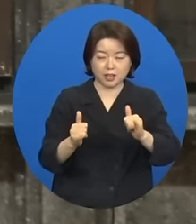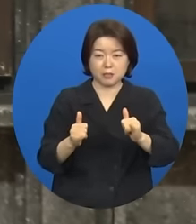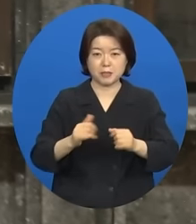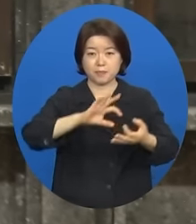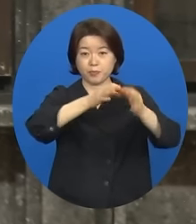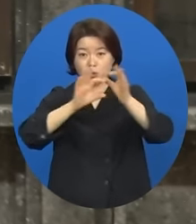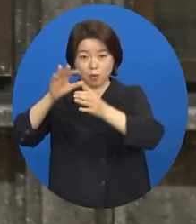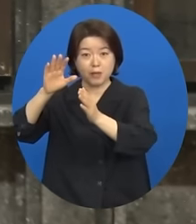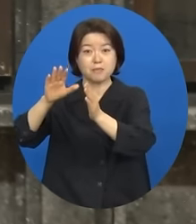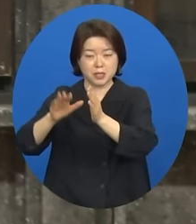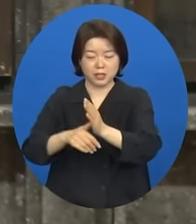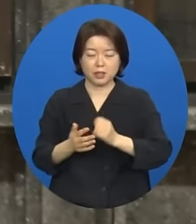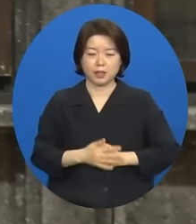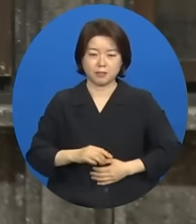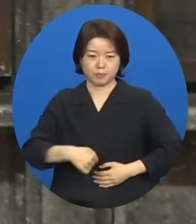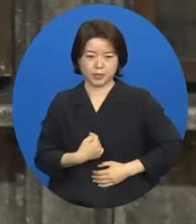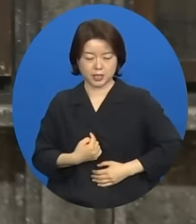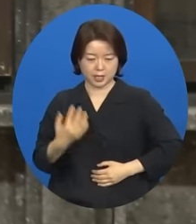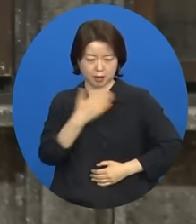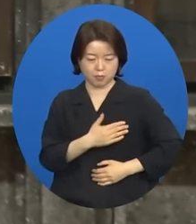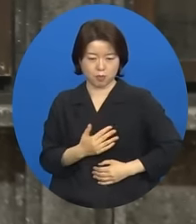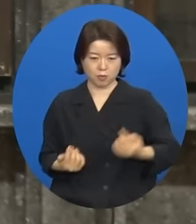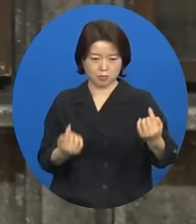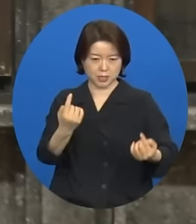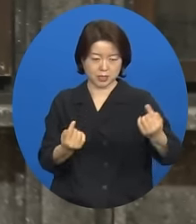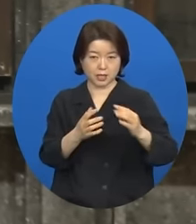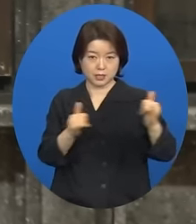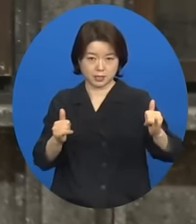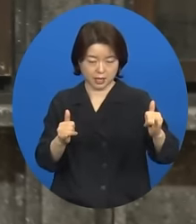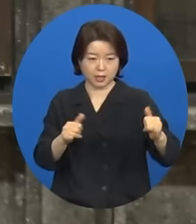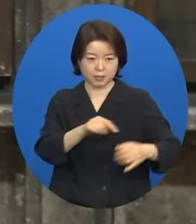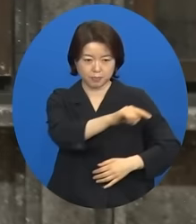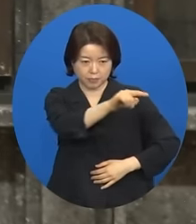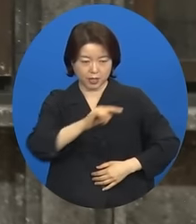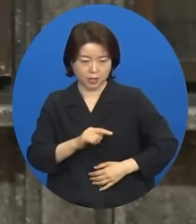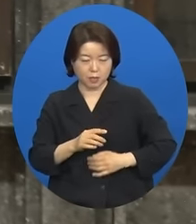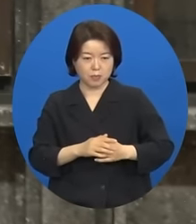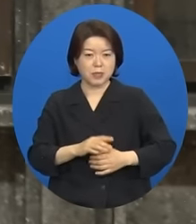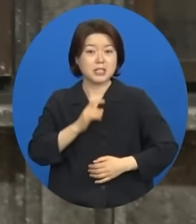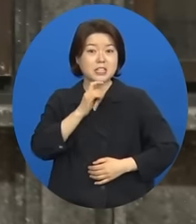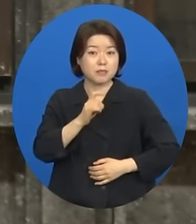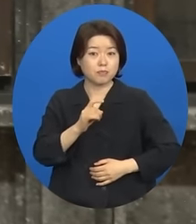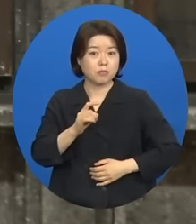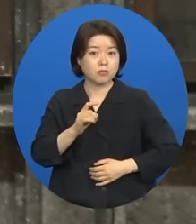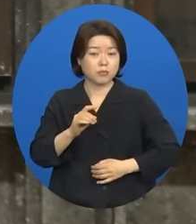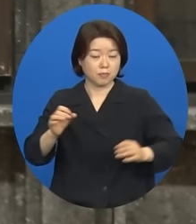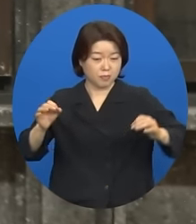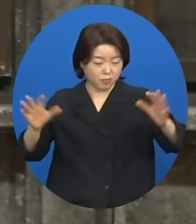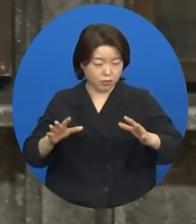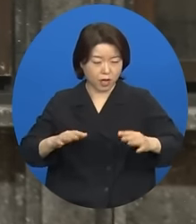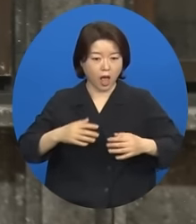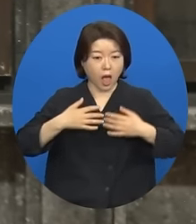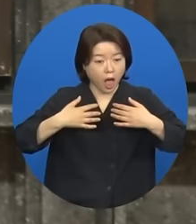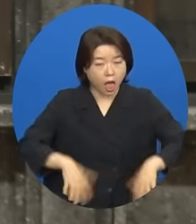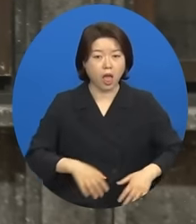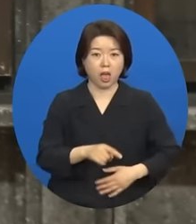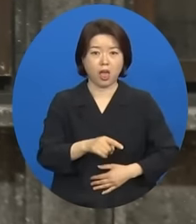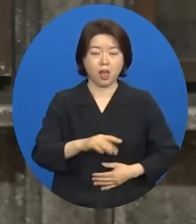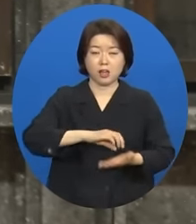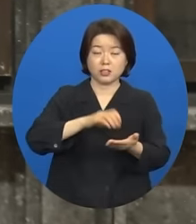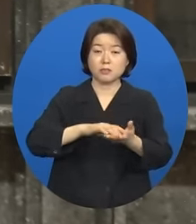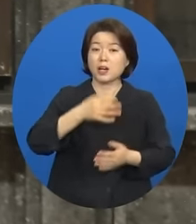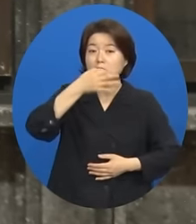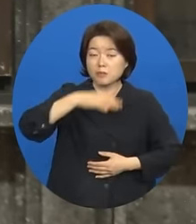올림픽에서 자기와 체급이 비슷한 사람하고 붙으면 한 10분만 해도요 힘이 다 떨어집니다. 그만큼 힘든 게 레슬링이거든요.